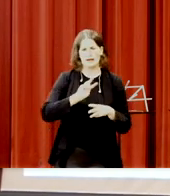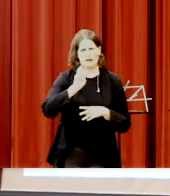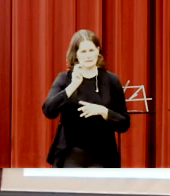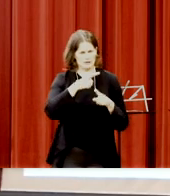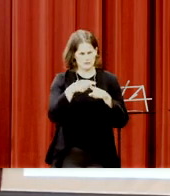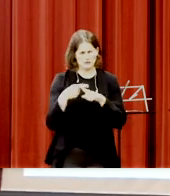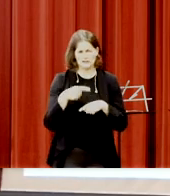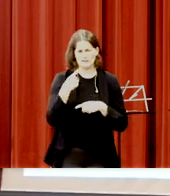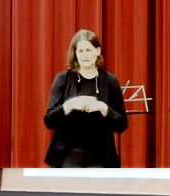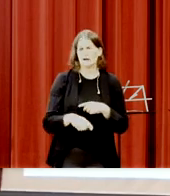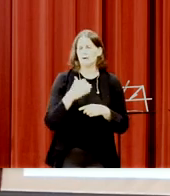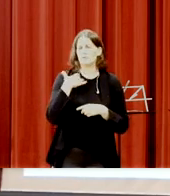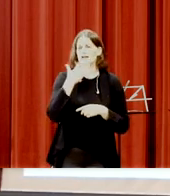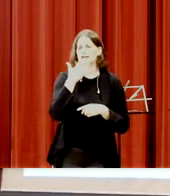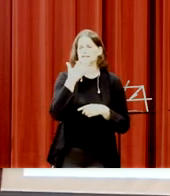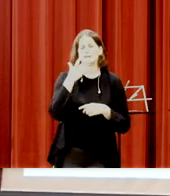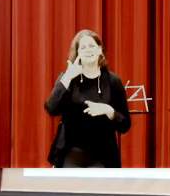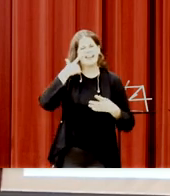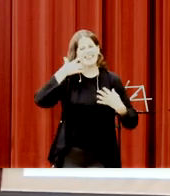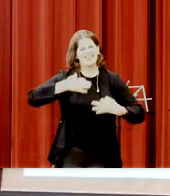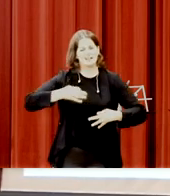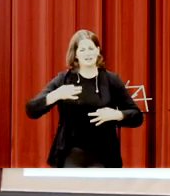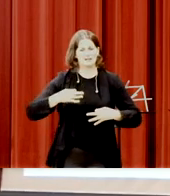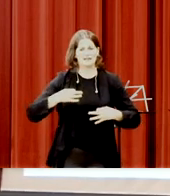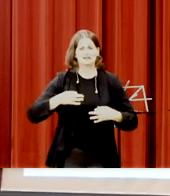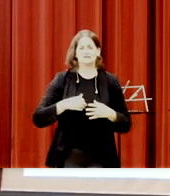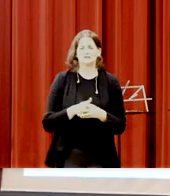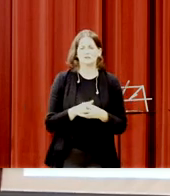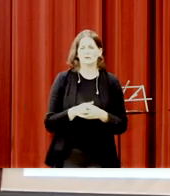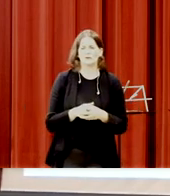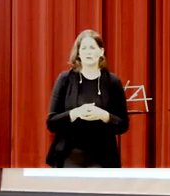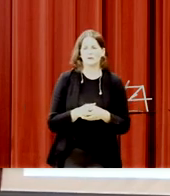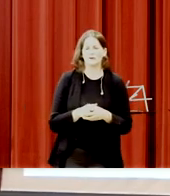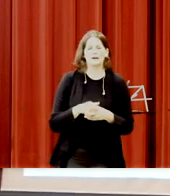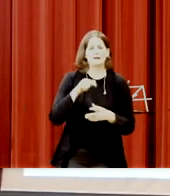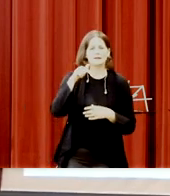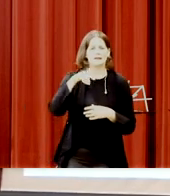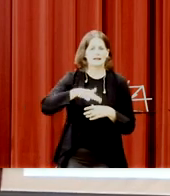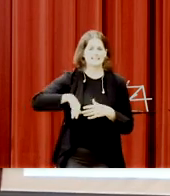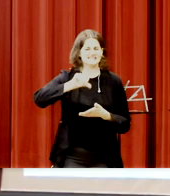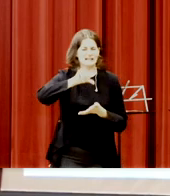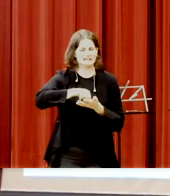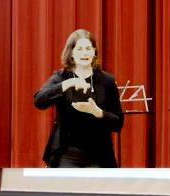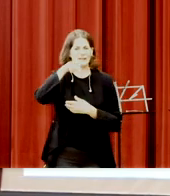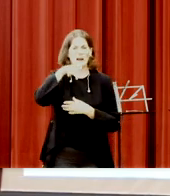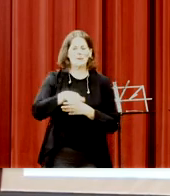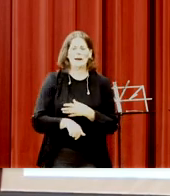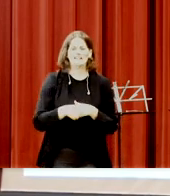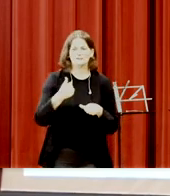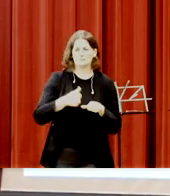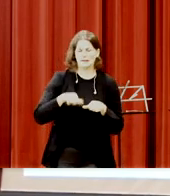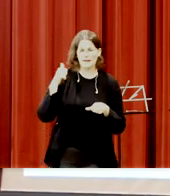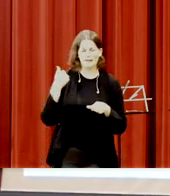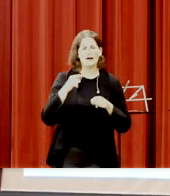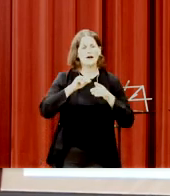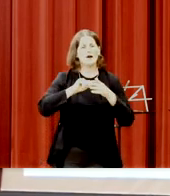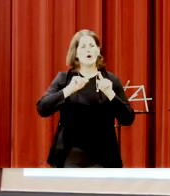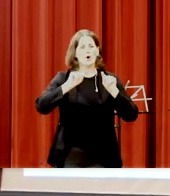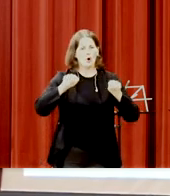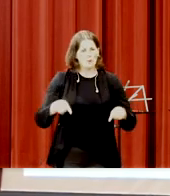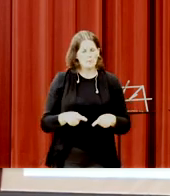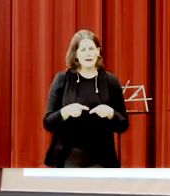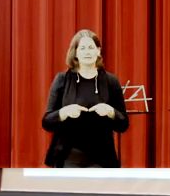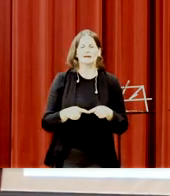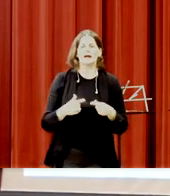un conveni amb la Diputació i l'Ajuntament del Vendrell per, de més de 1 milió d'euros, per no només dotar